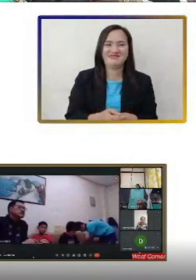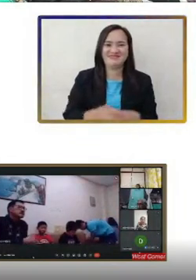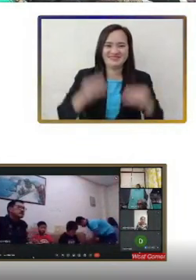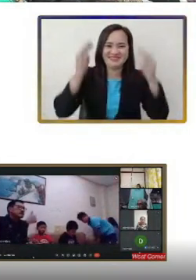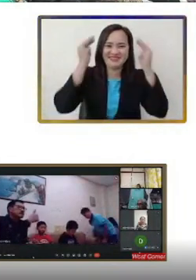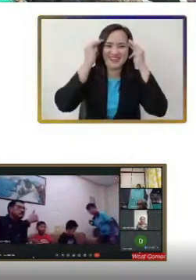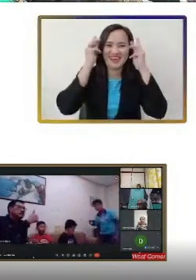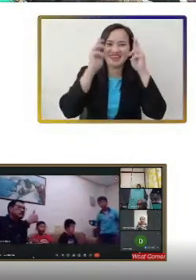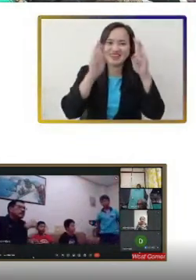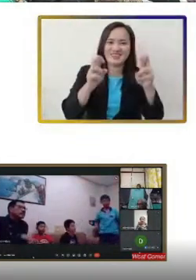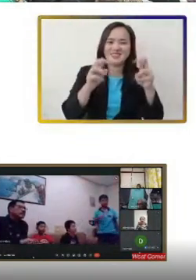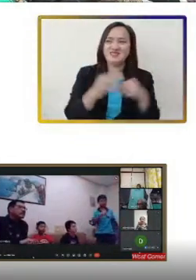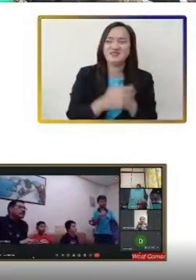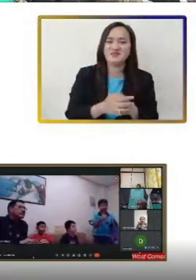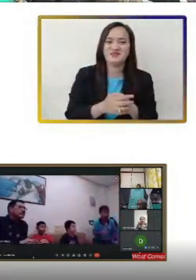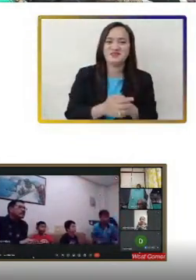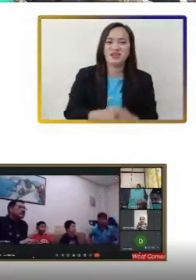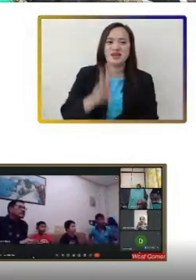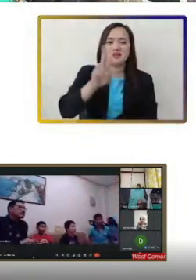ay